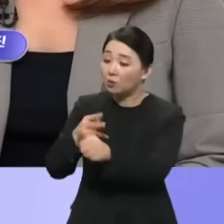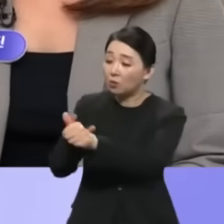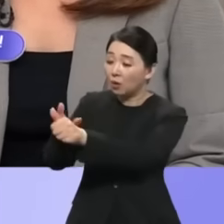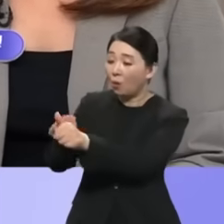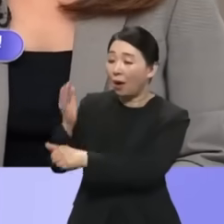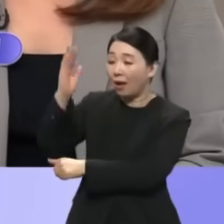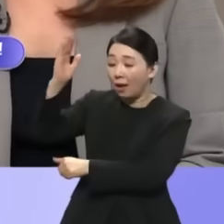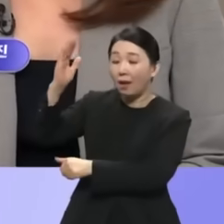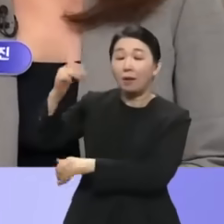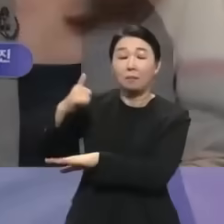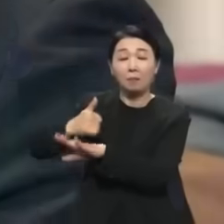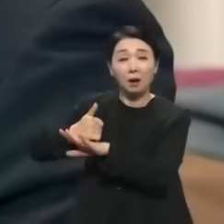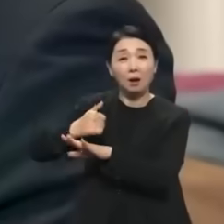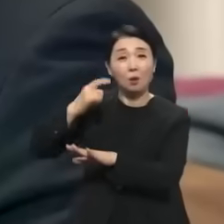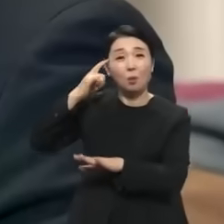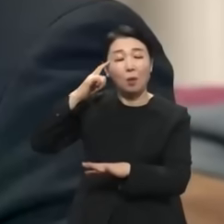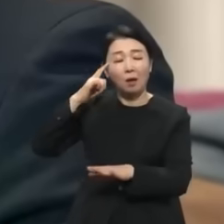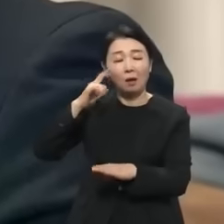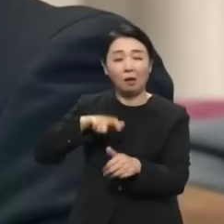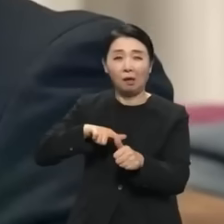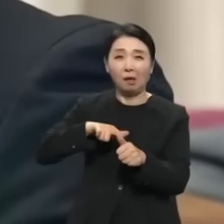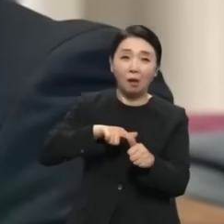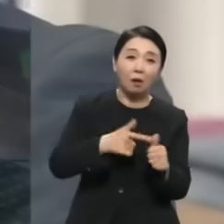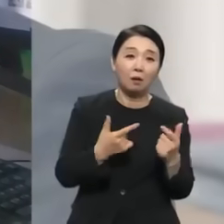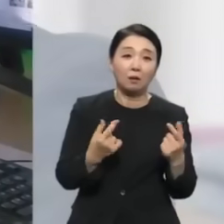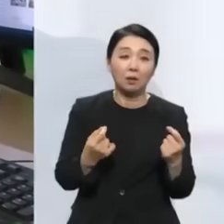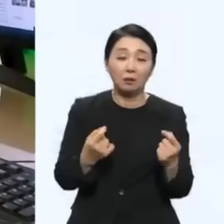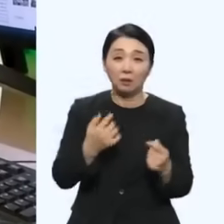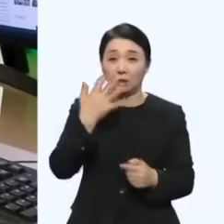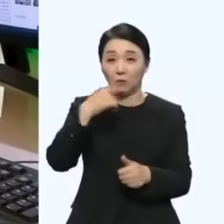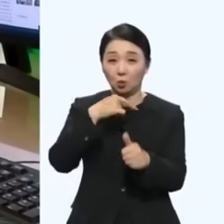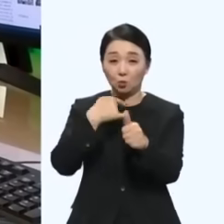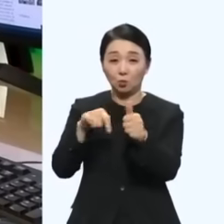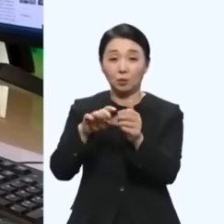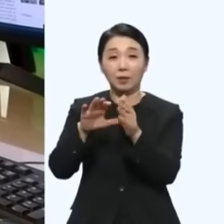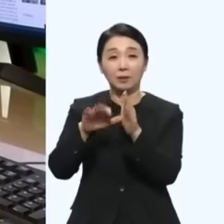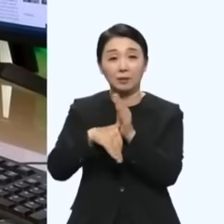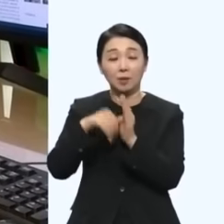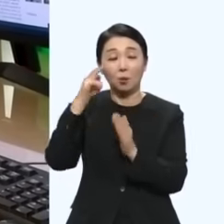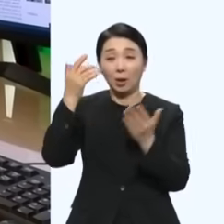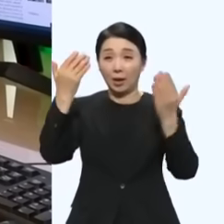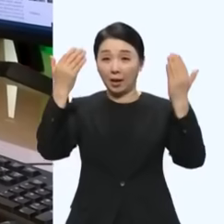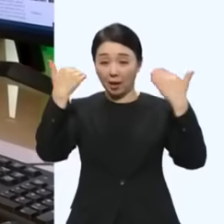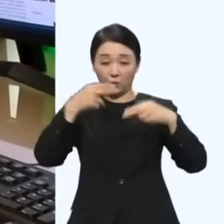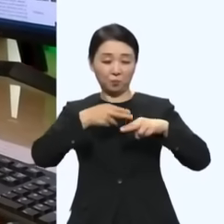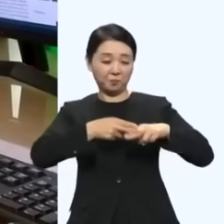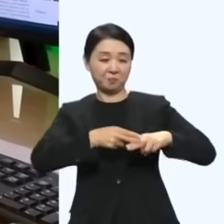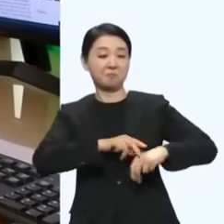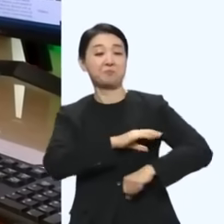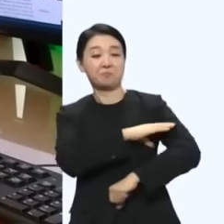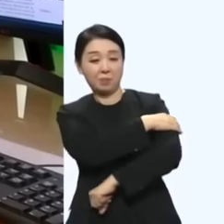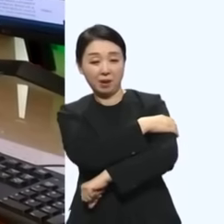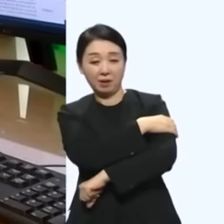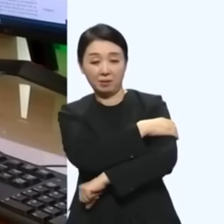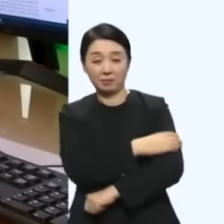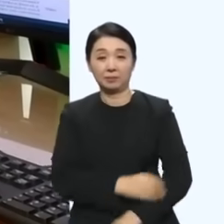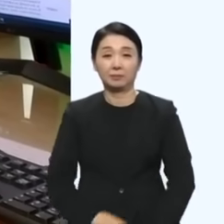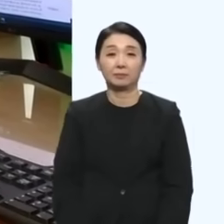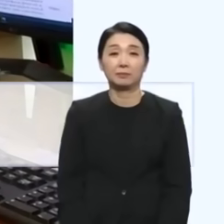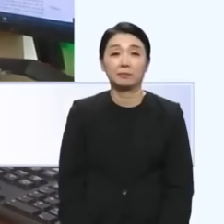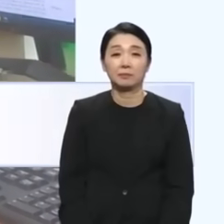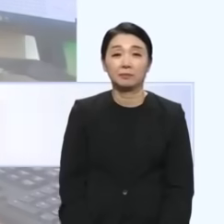글쎄요 좀 무리한 요구로 볼 수 있나요 어떻게 진행하는 거는 사실상 학교에 재량이 사실 크다고 봐요